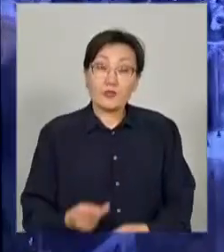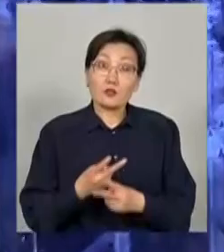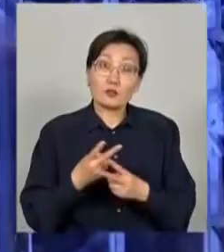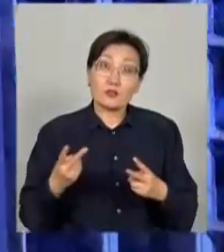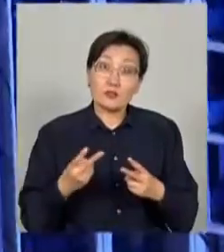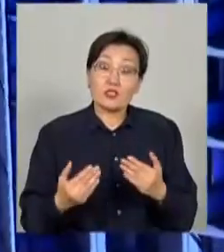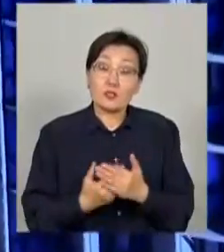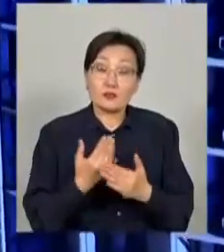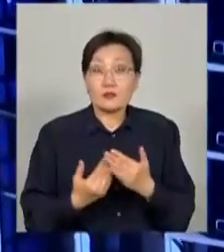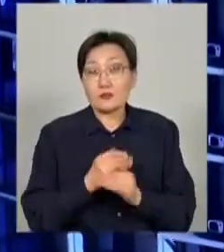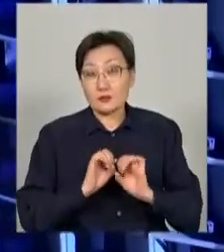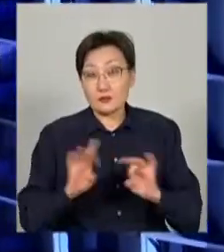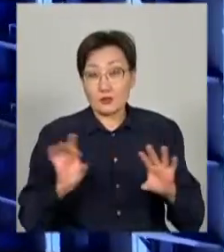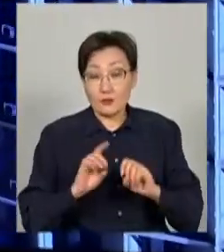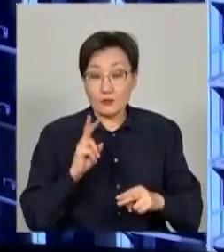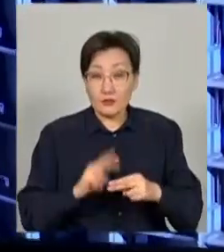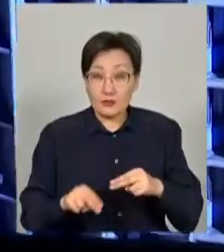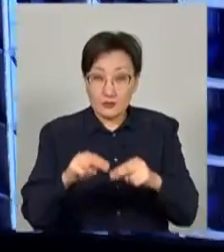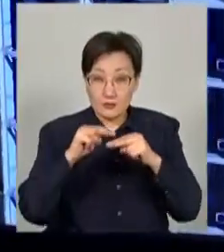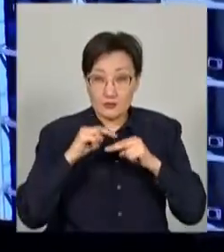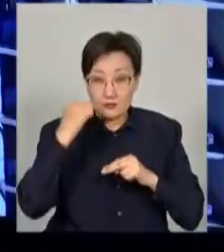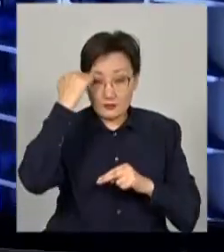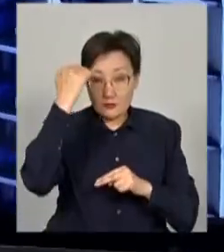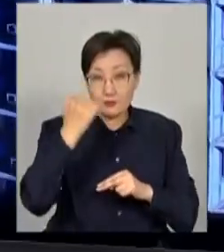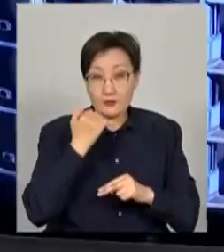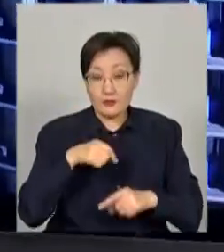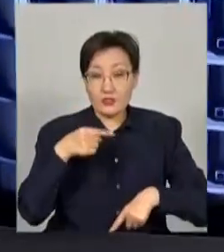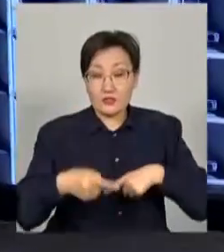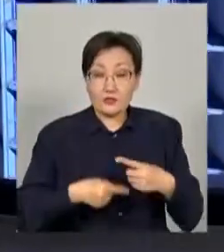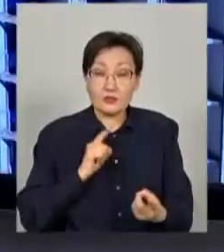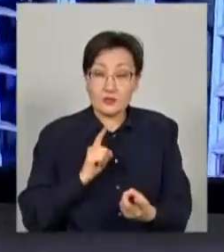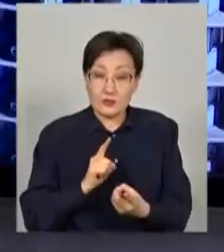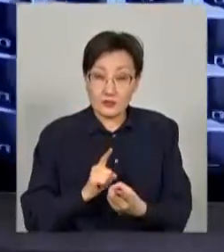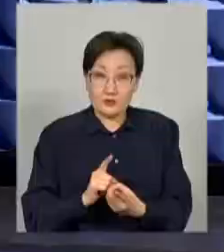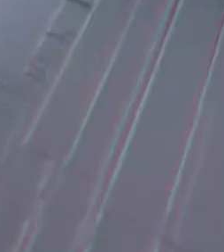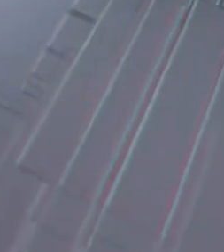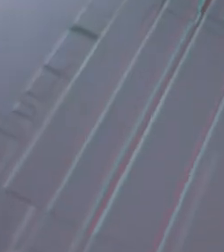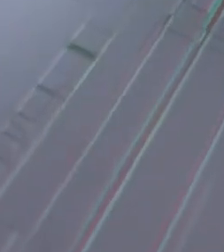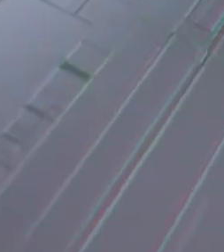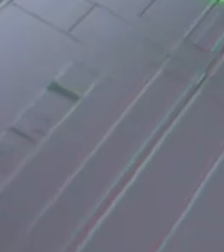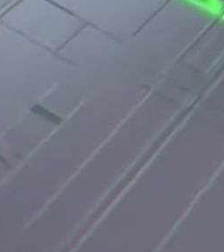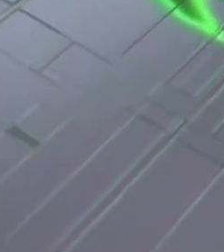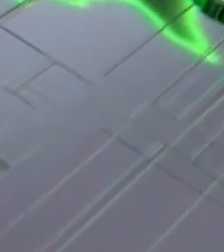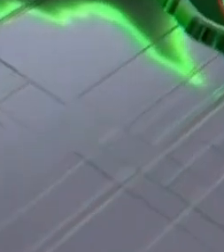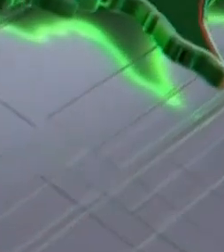Құрметті көрермен, осымен бүгін келіп түскен ақпар легі тәмам. Біз өздеріңізбен қоштасамыз, амандықта жүздескенше.